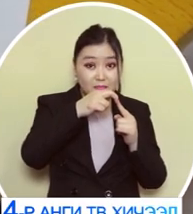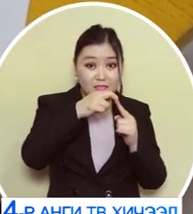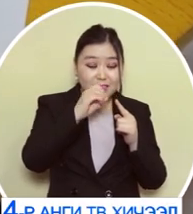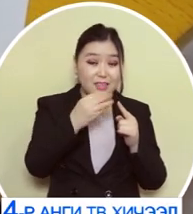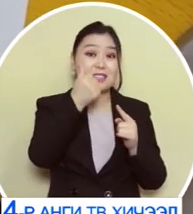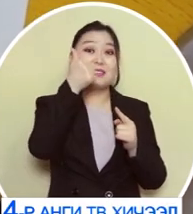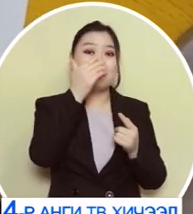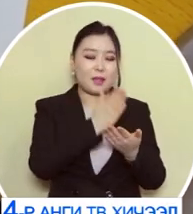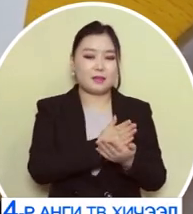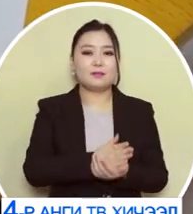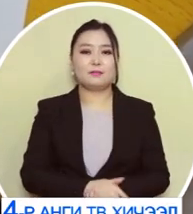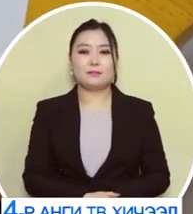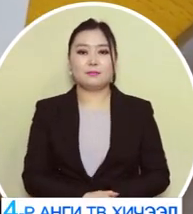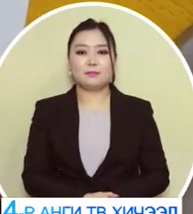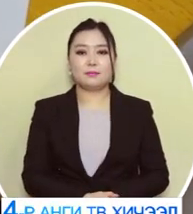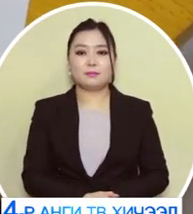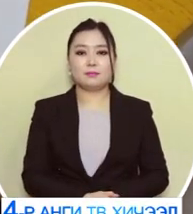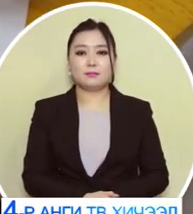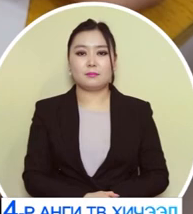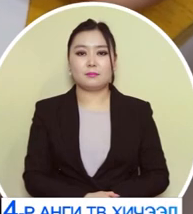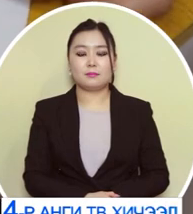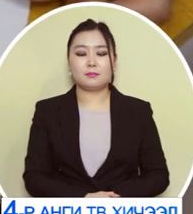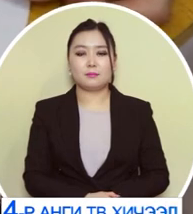Нәтижесінде жанды.